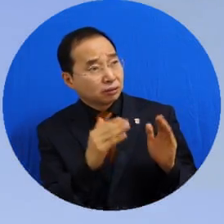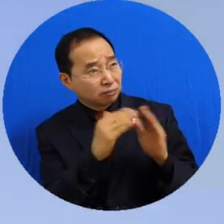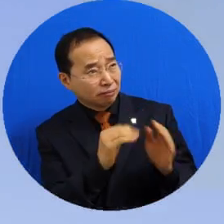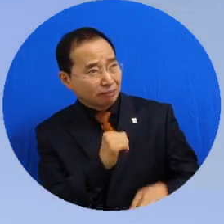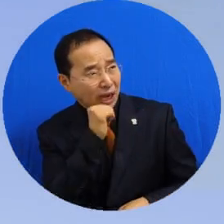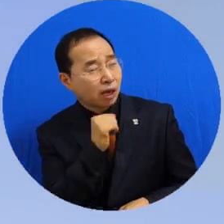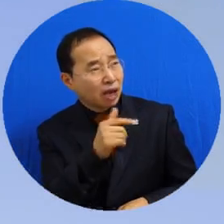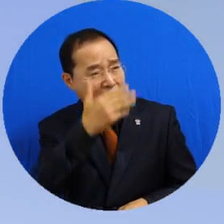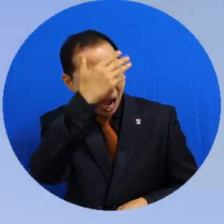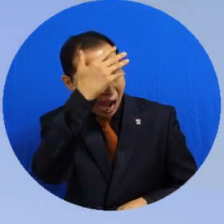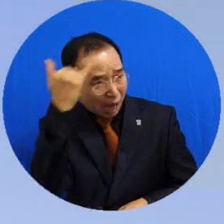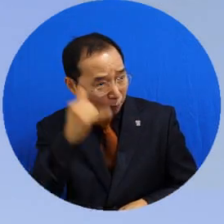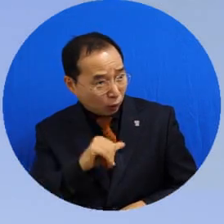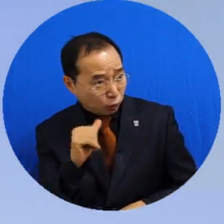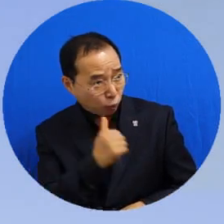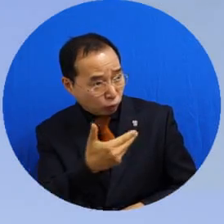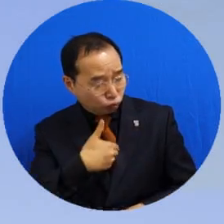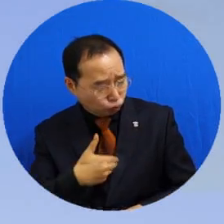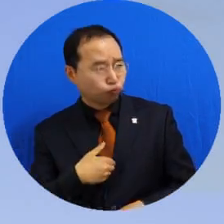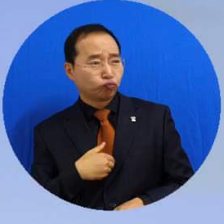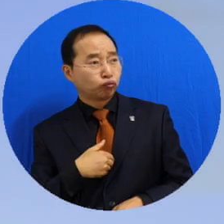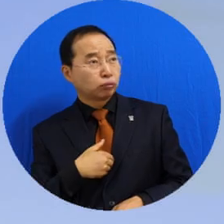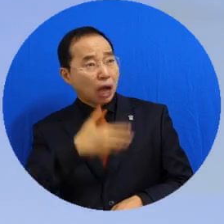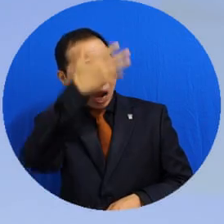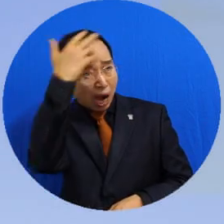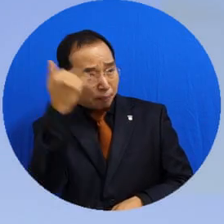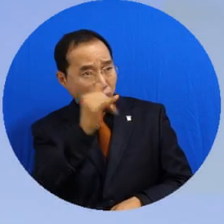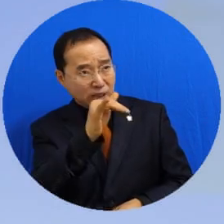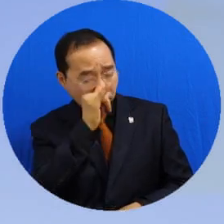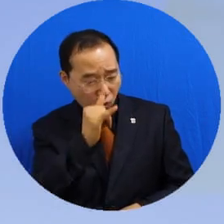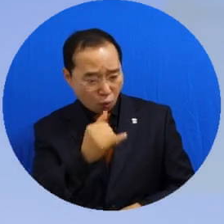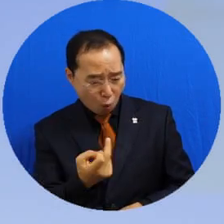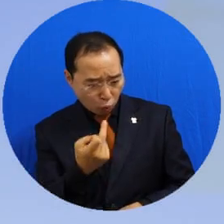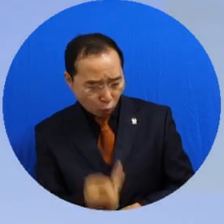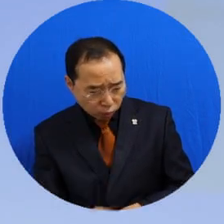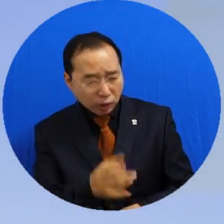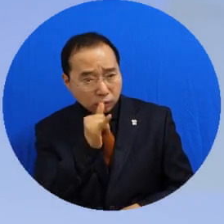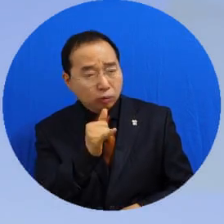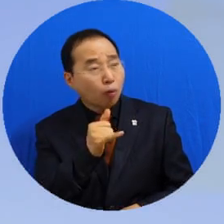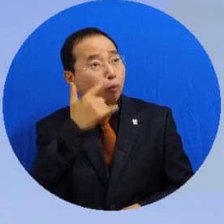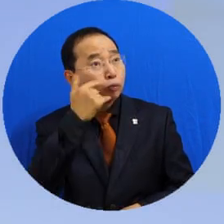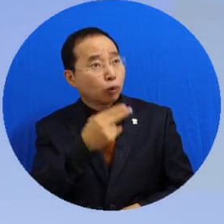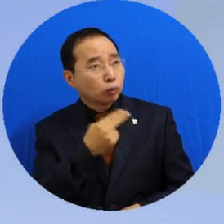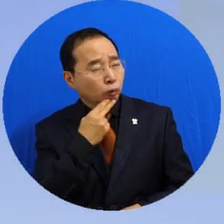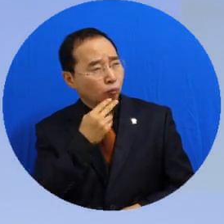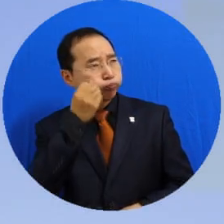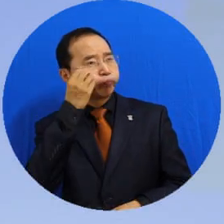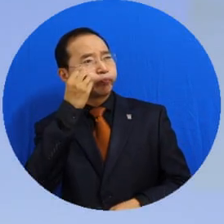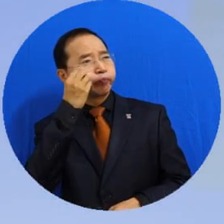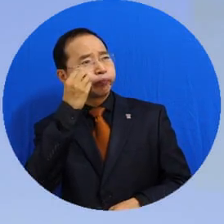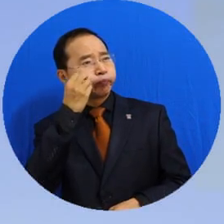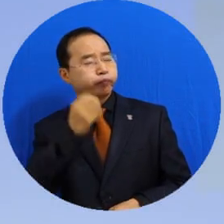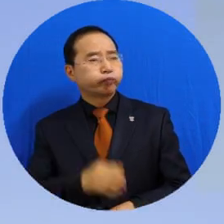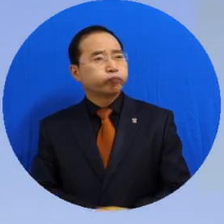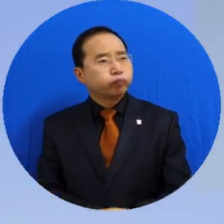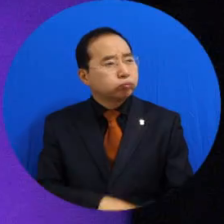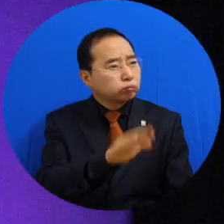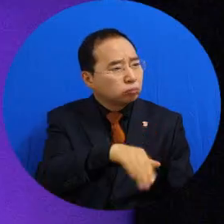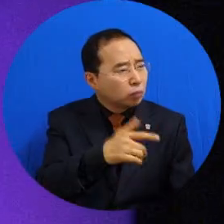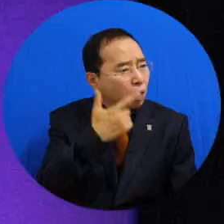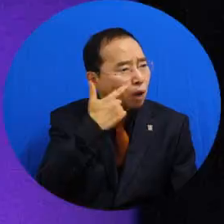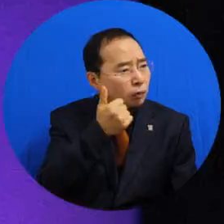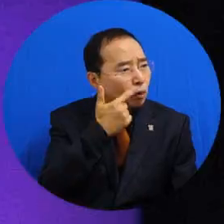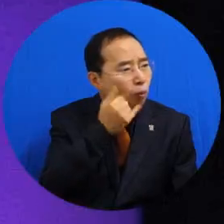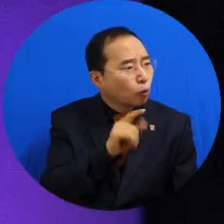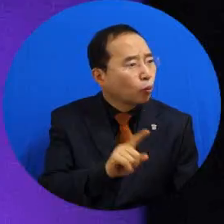할머니랑 남동생이 있더라고요. 좀 이상하지 않아요? 오랜만에 집에 갔는데 할머니랑 남동생만 있어요.